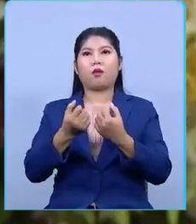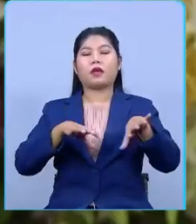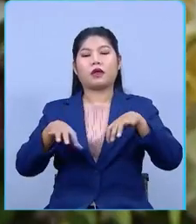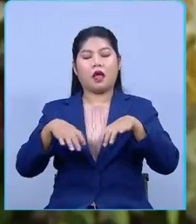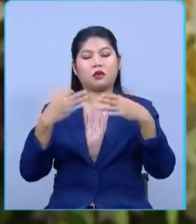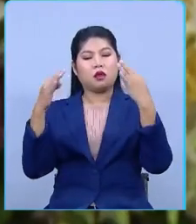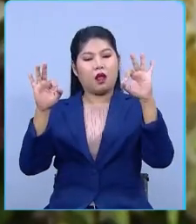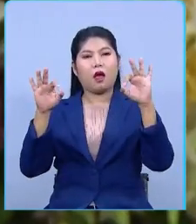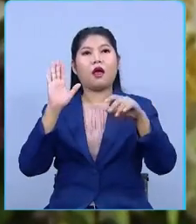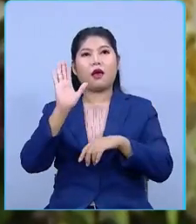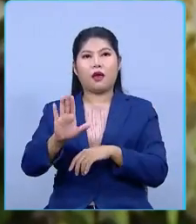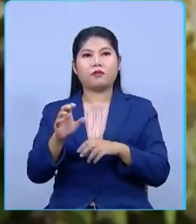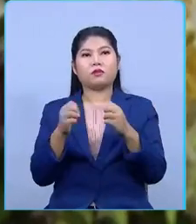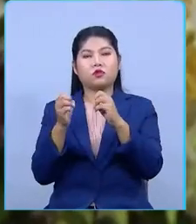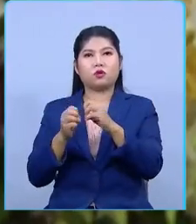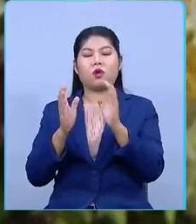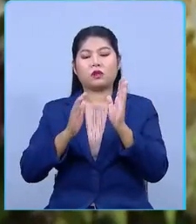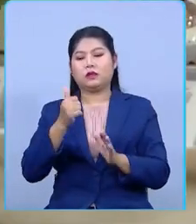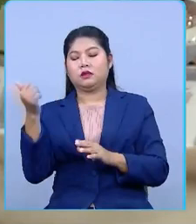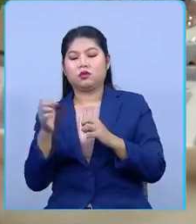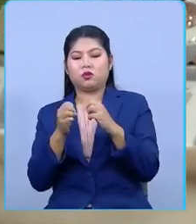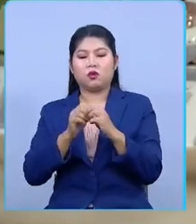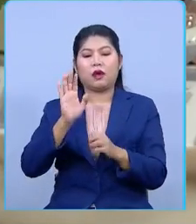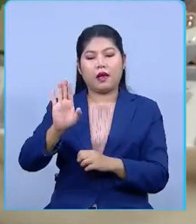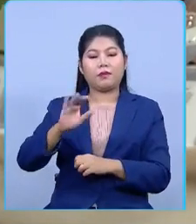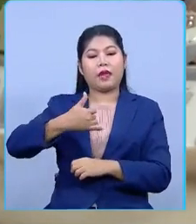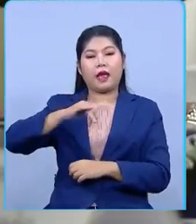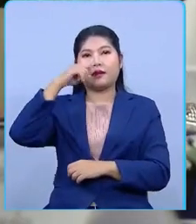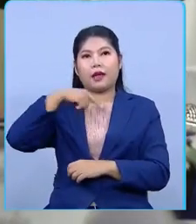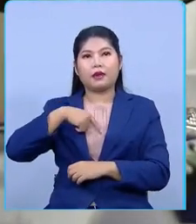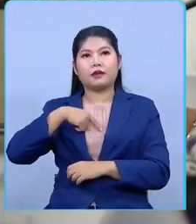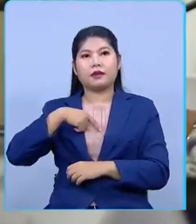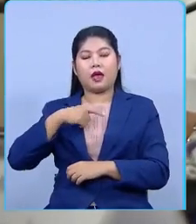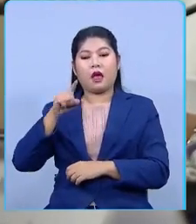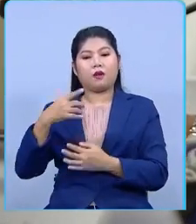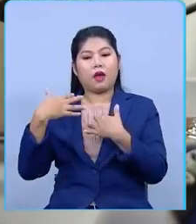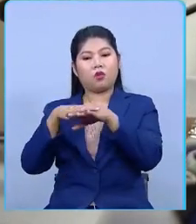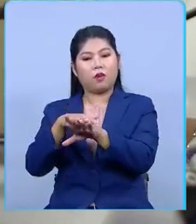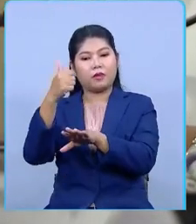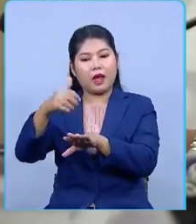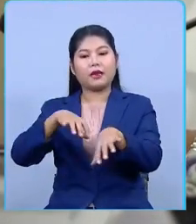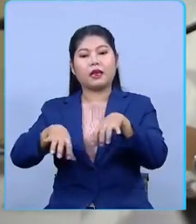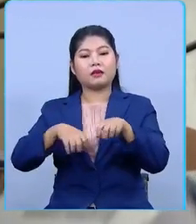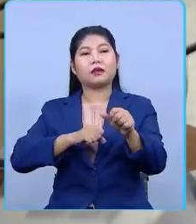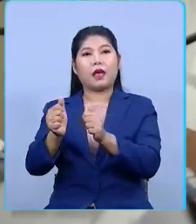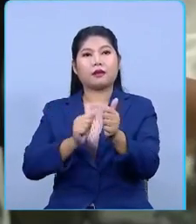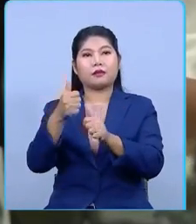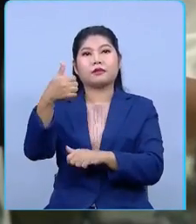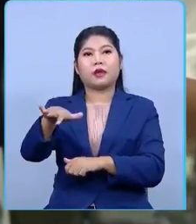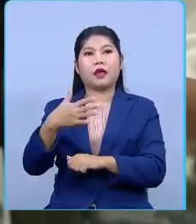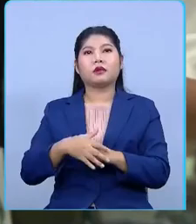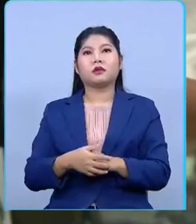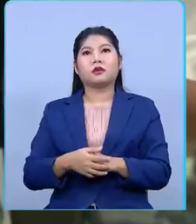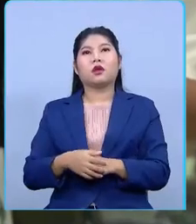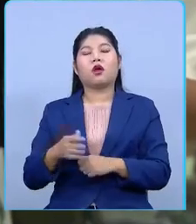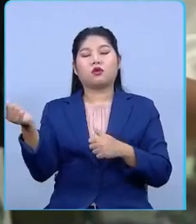ห้ามมิให้มีการแทรกแซงจากบุคคลที่ 3ทำให้ไทยอาจจะโดนแบนไม่ให้เข้าร่วมหรือจัดการแข่งขันฟุตบอลได้และการพ้นโทษก็คาด